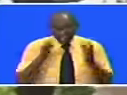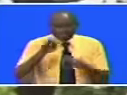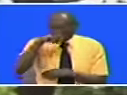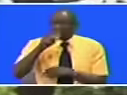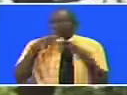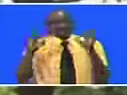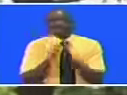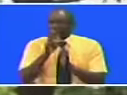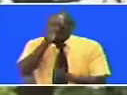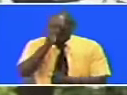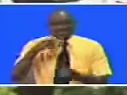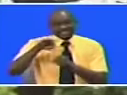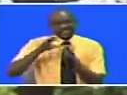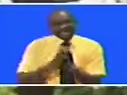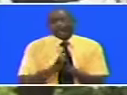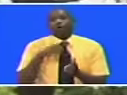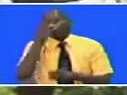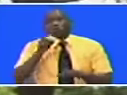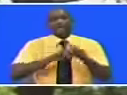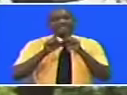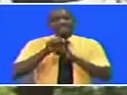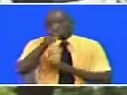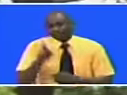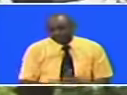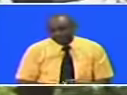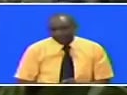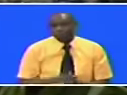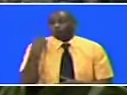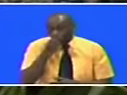anakunywa chai na maofisazi wetu, nani atashika ye?